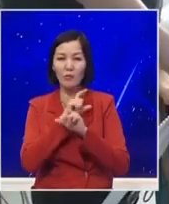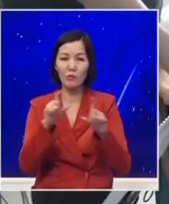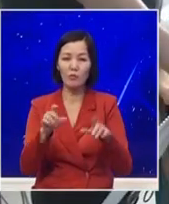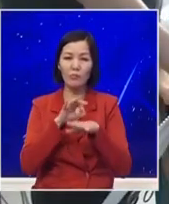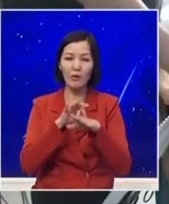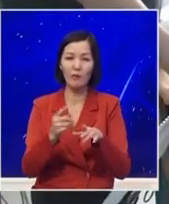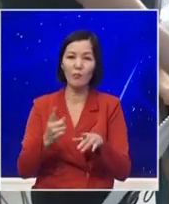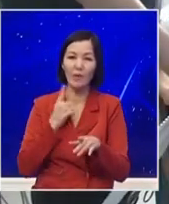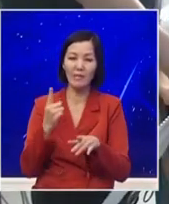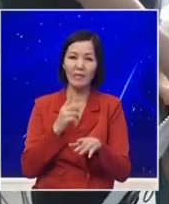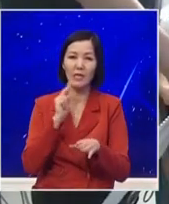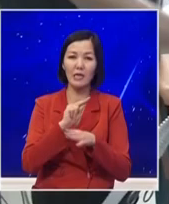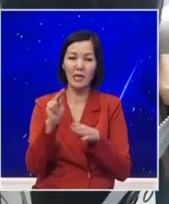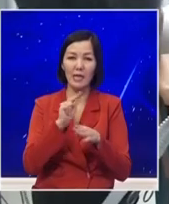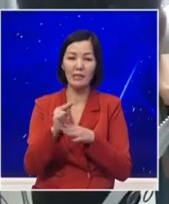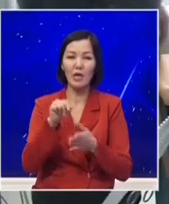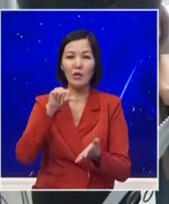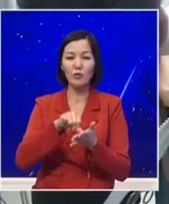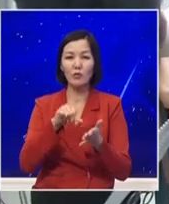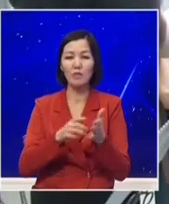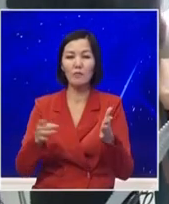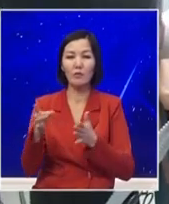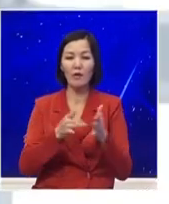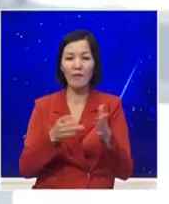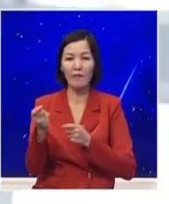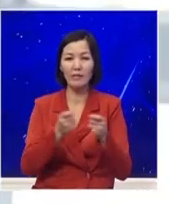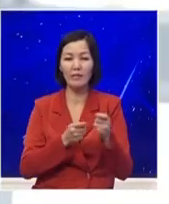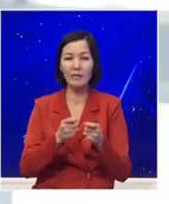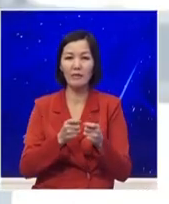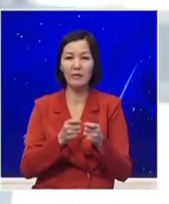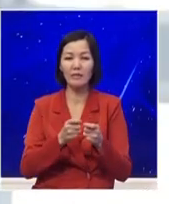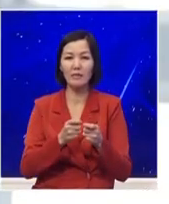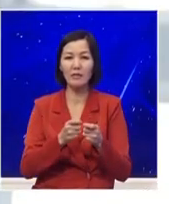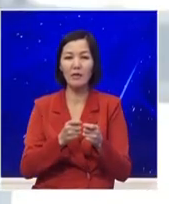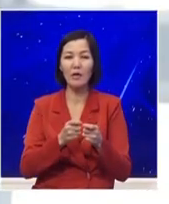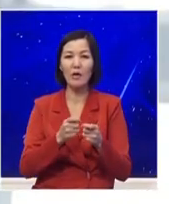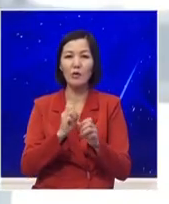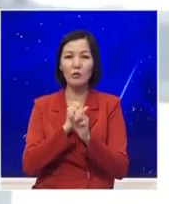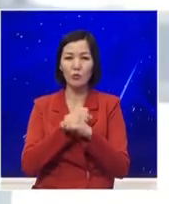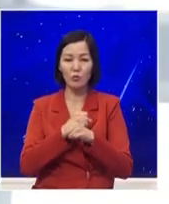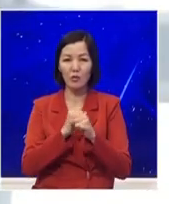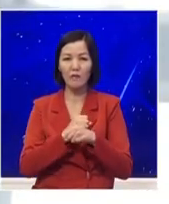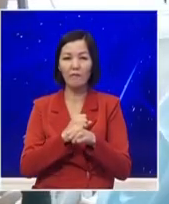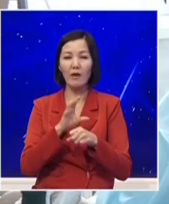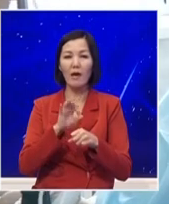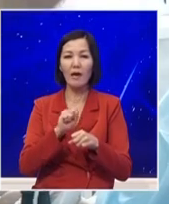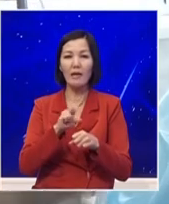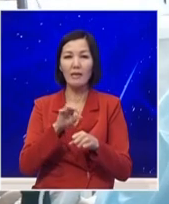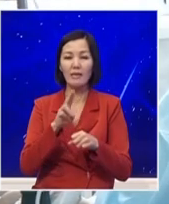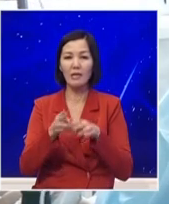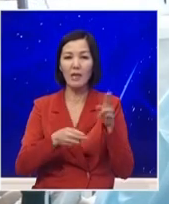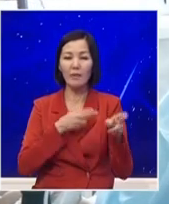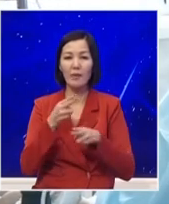был проведен мастер-класс. С участием руководителя Республиканского центра эндопротезирования суставов Алексея Белокобылова. Суть